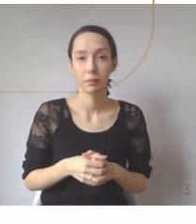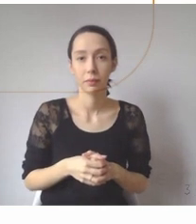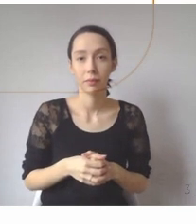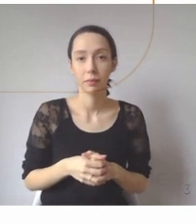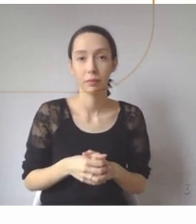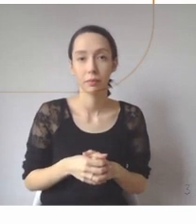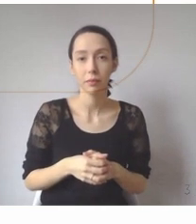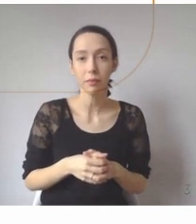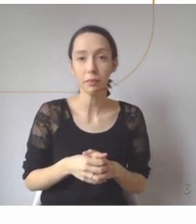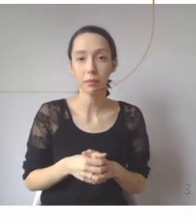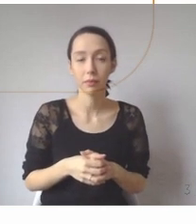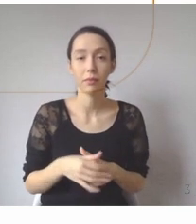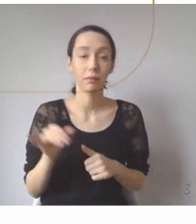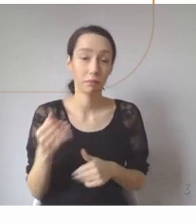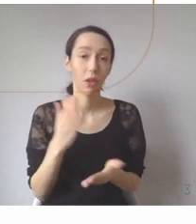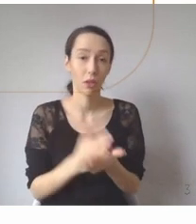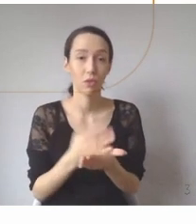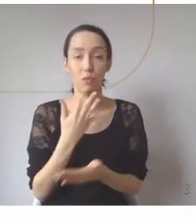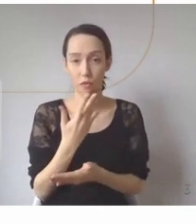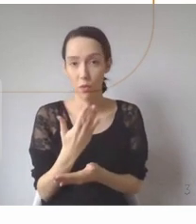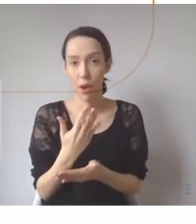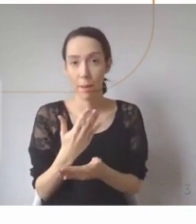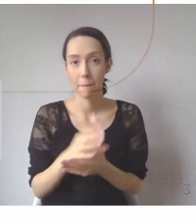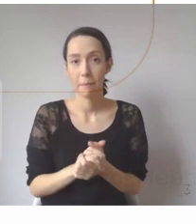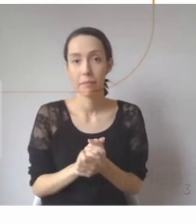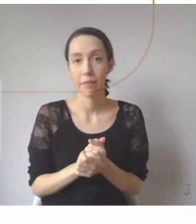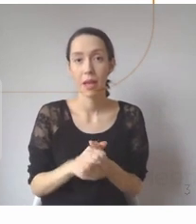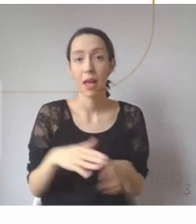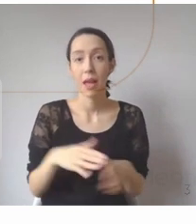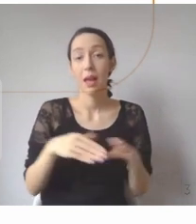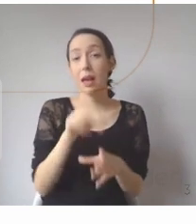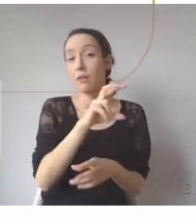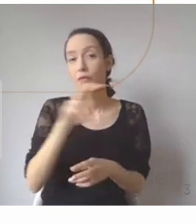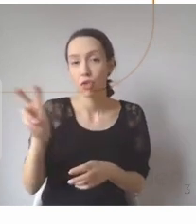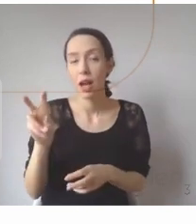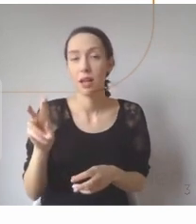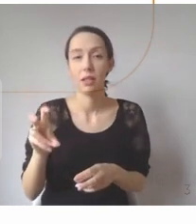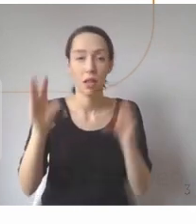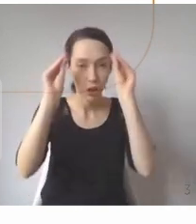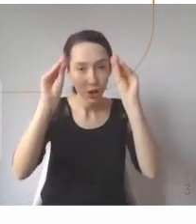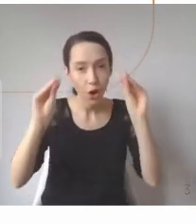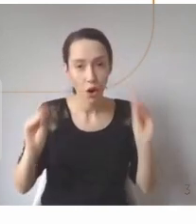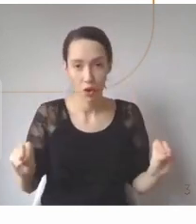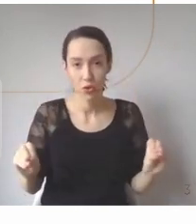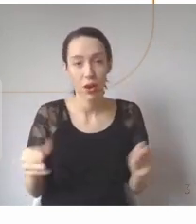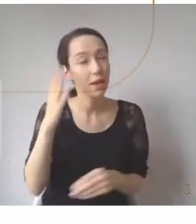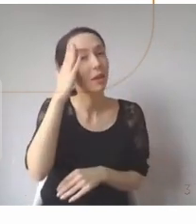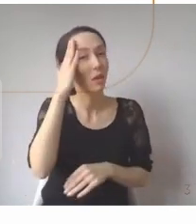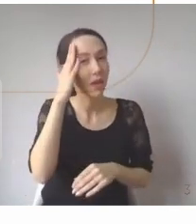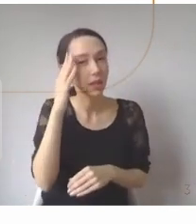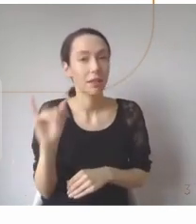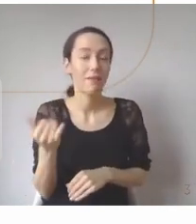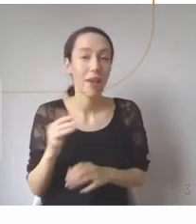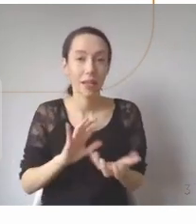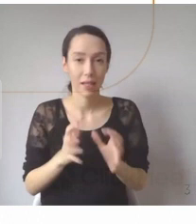Więc tak jak już trochę powiedziałam na ten temat, podczas szkolenia dowiecie się, w jaki sposób po prostu najlepiej zbudować